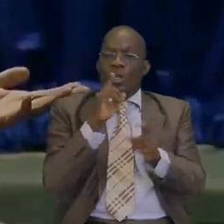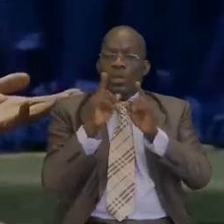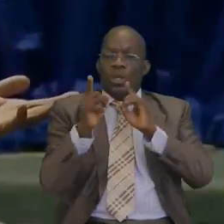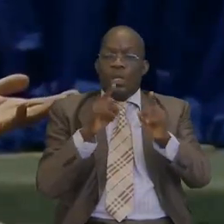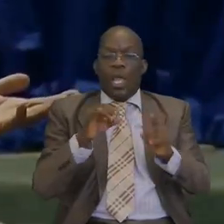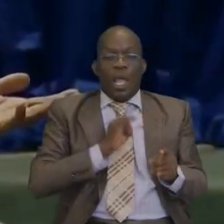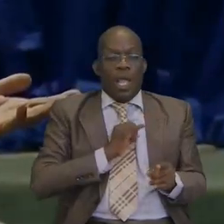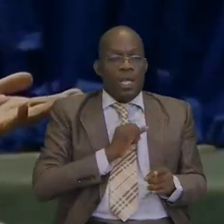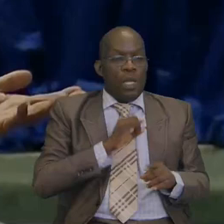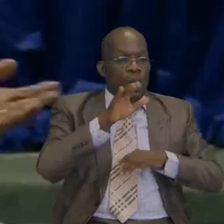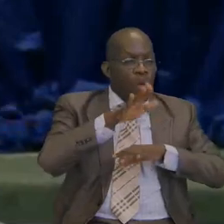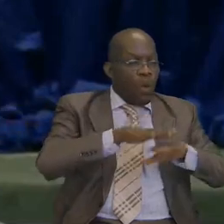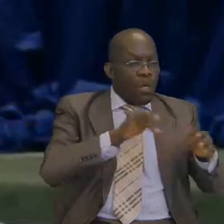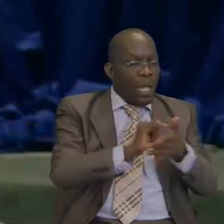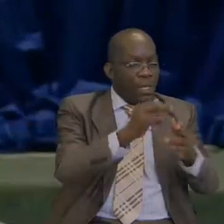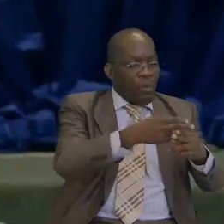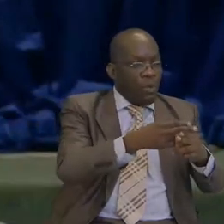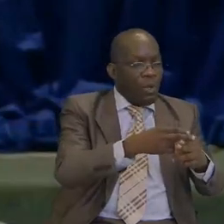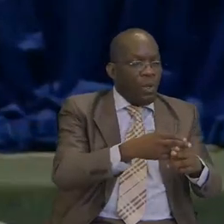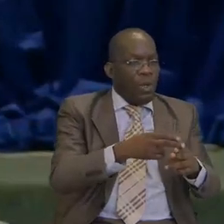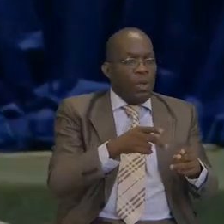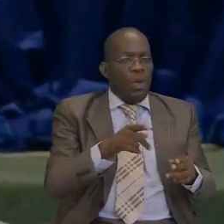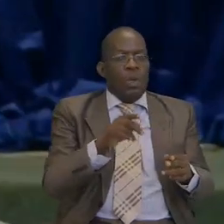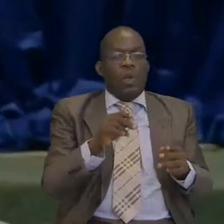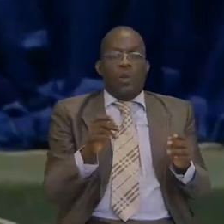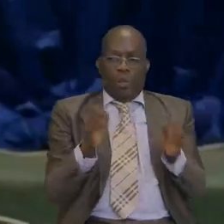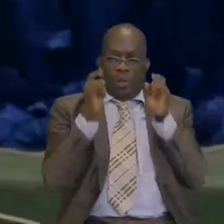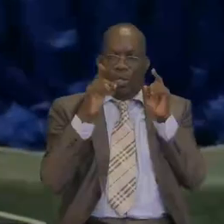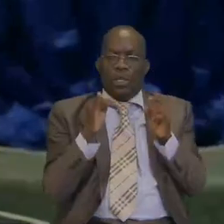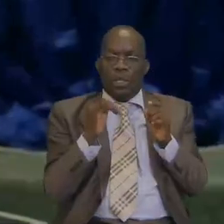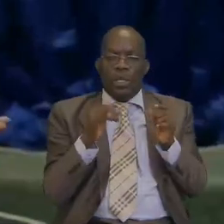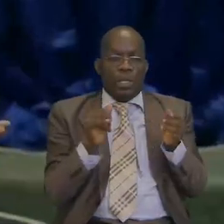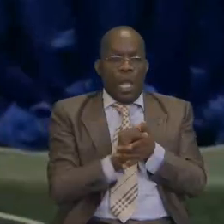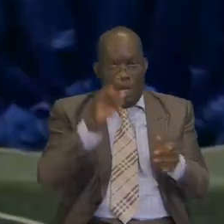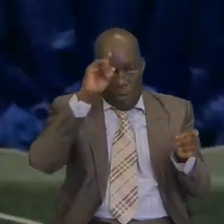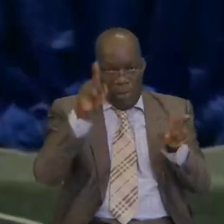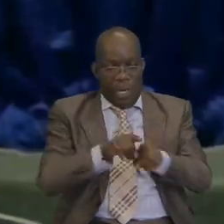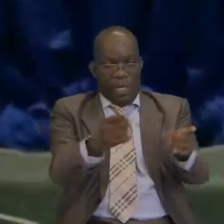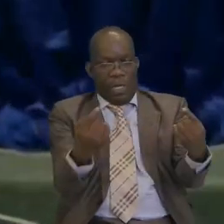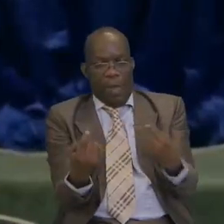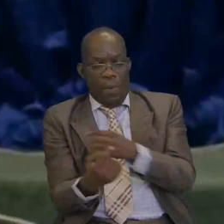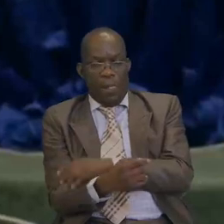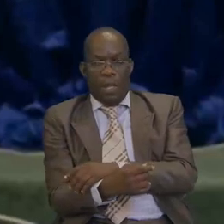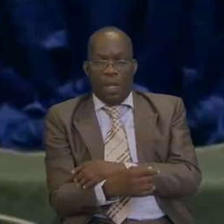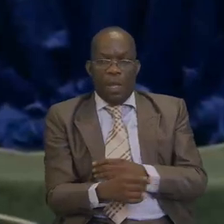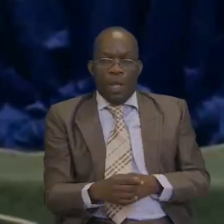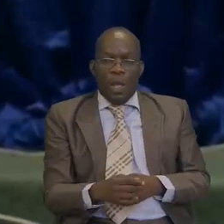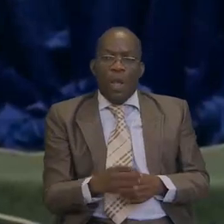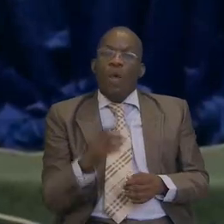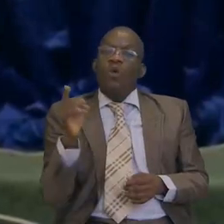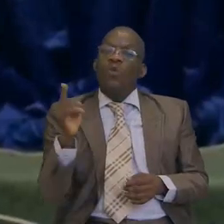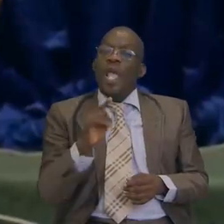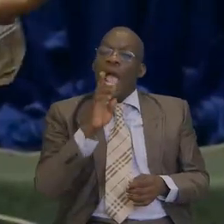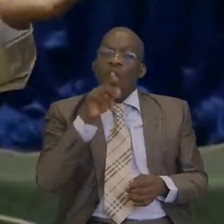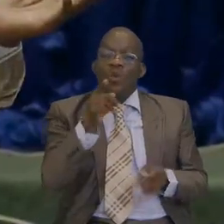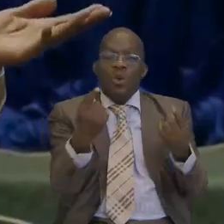Et j'ai pas le nom de tel frère. Et tout d'un coup, tel frère est venu. Ah, d'où viens-tu?